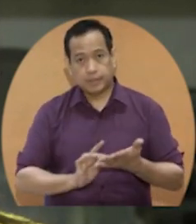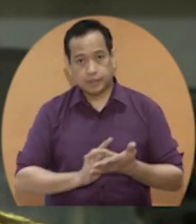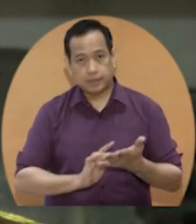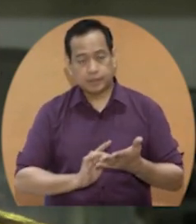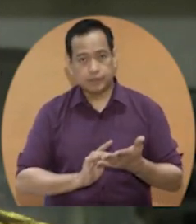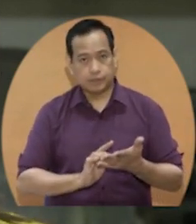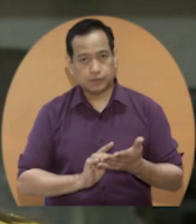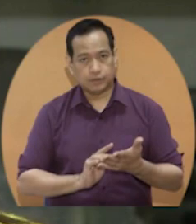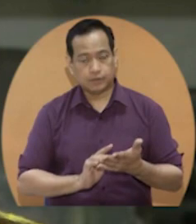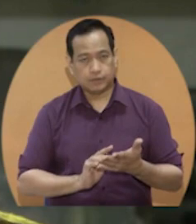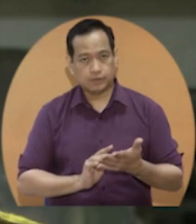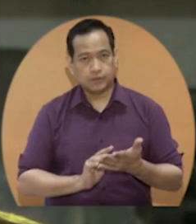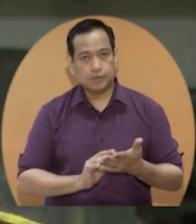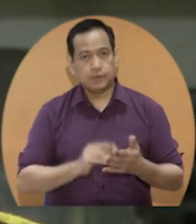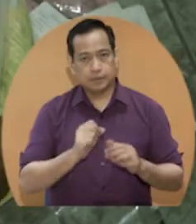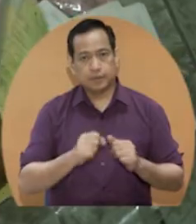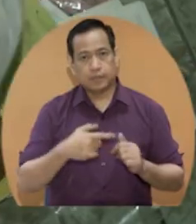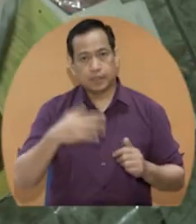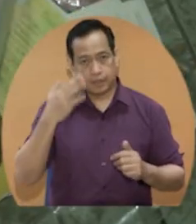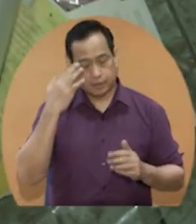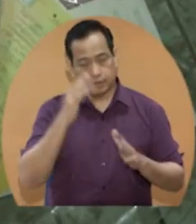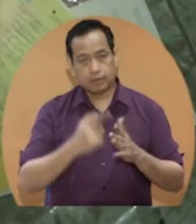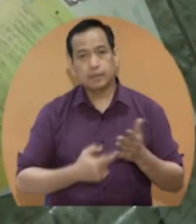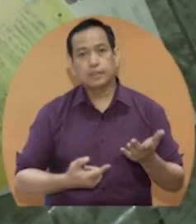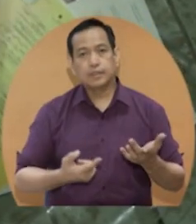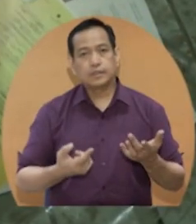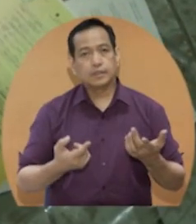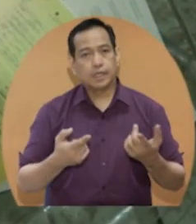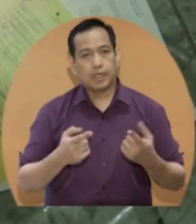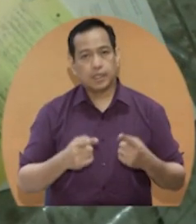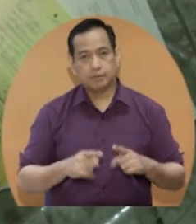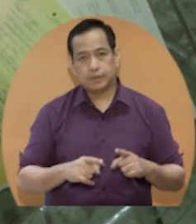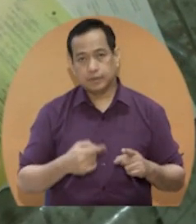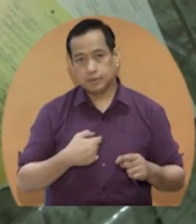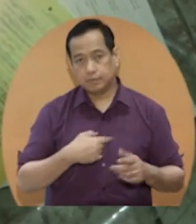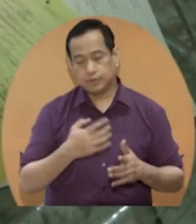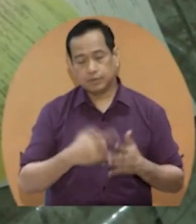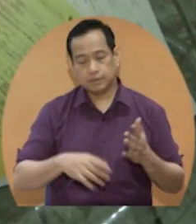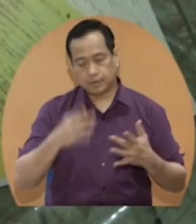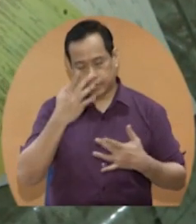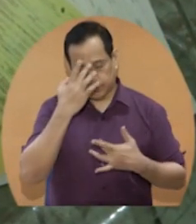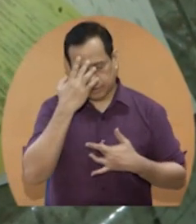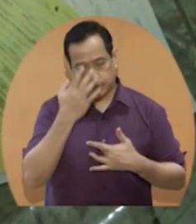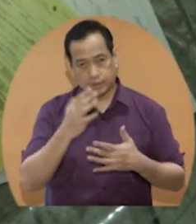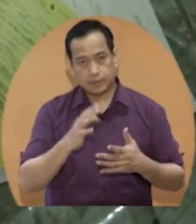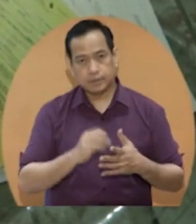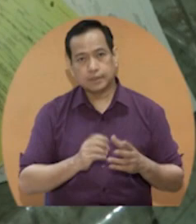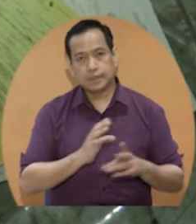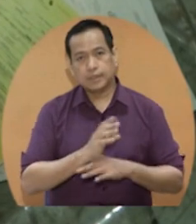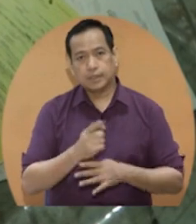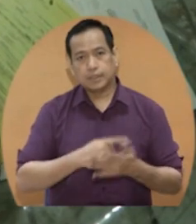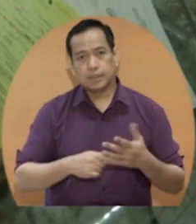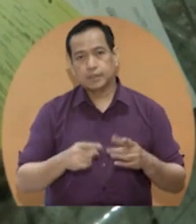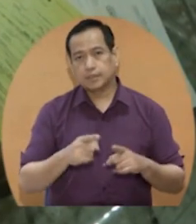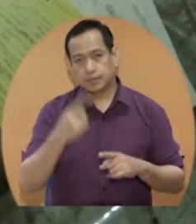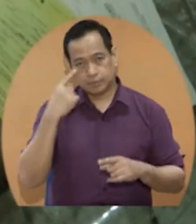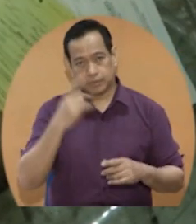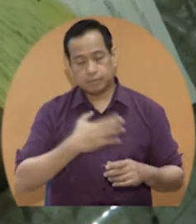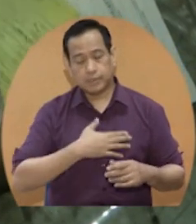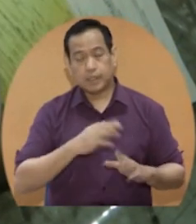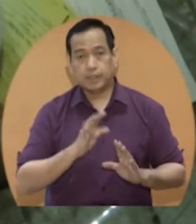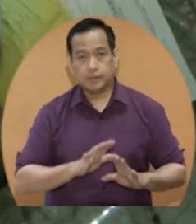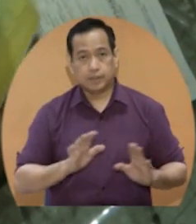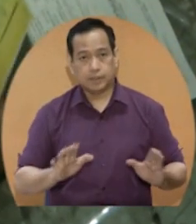pampa-medication para po sa malaman ko na po kung ano po ba talagang tunay kong sakit at maagapan na po para po sa anak ko